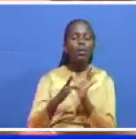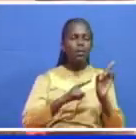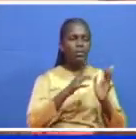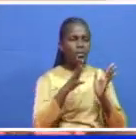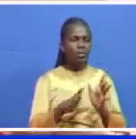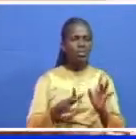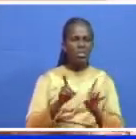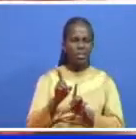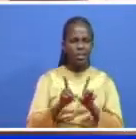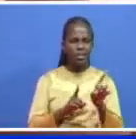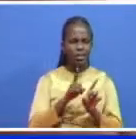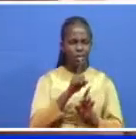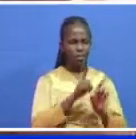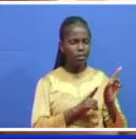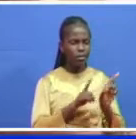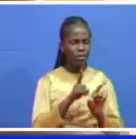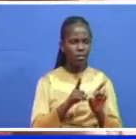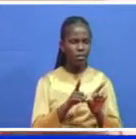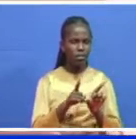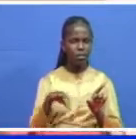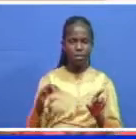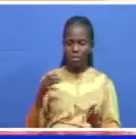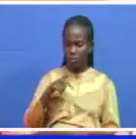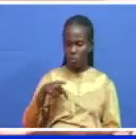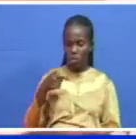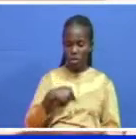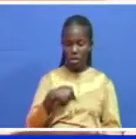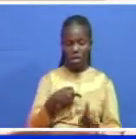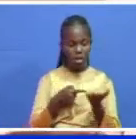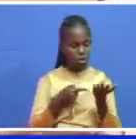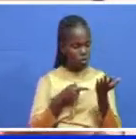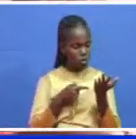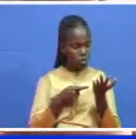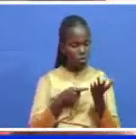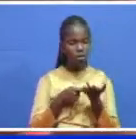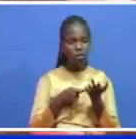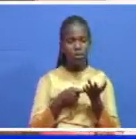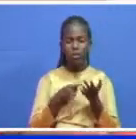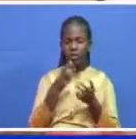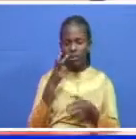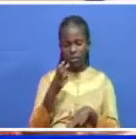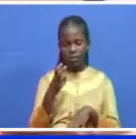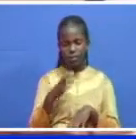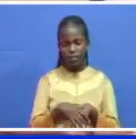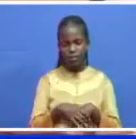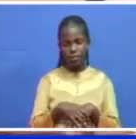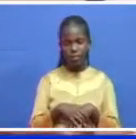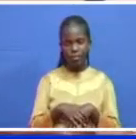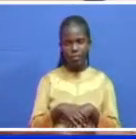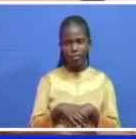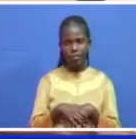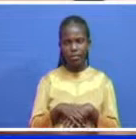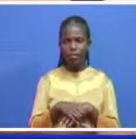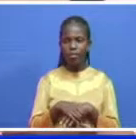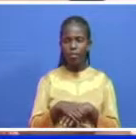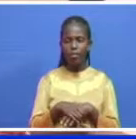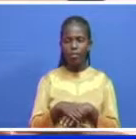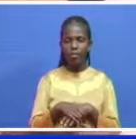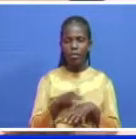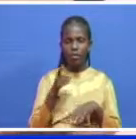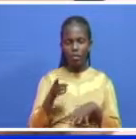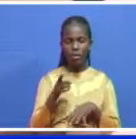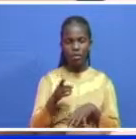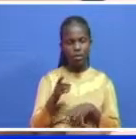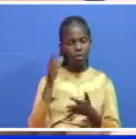katika mji wetu waone nyumba zetu za Kiswahili, waone tukikuna nasi. Sasa hii